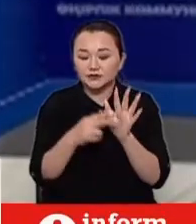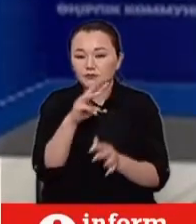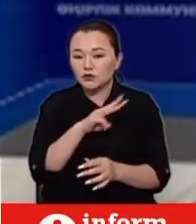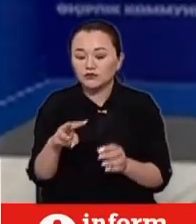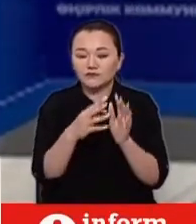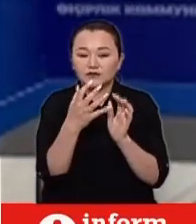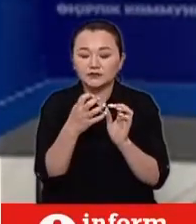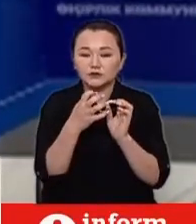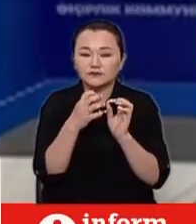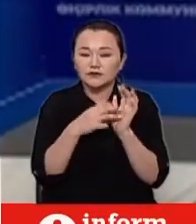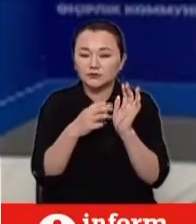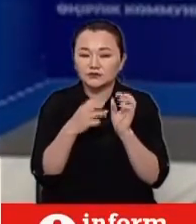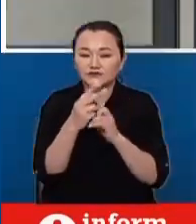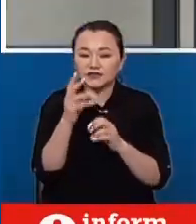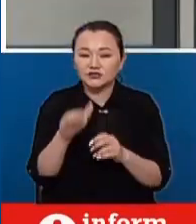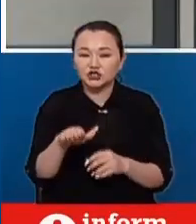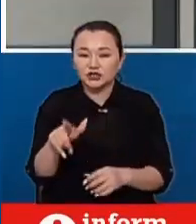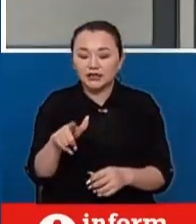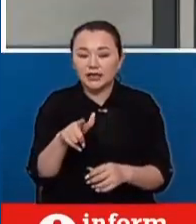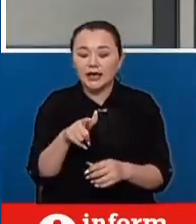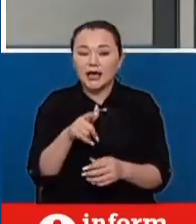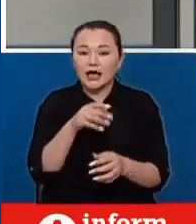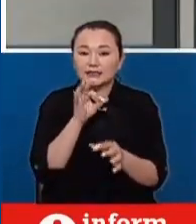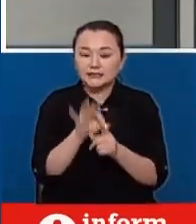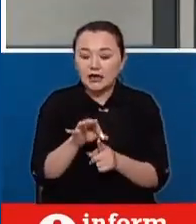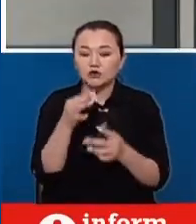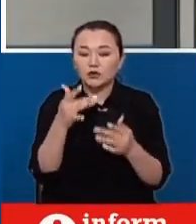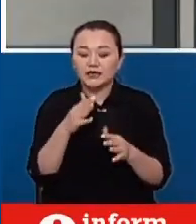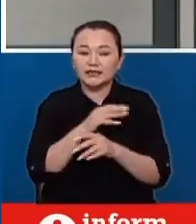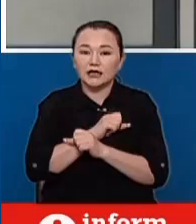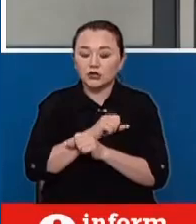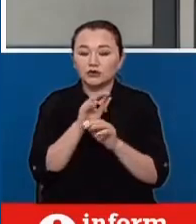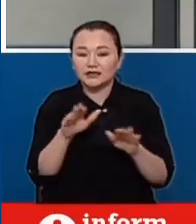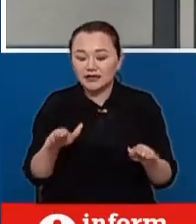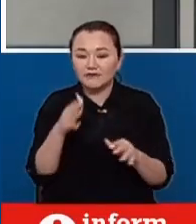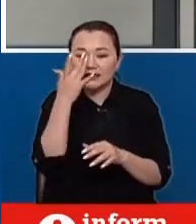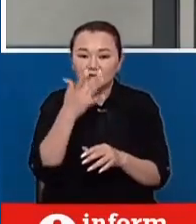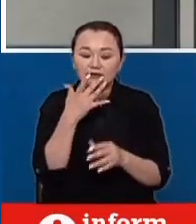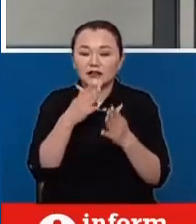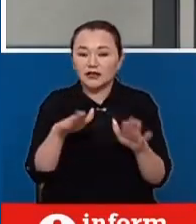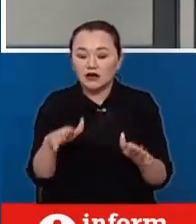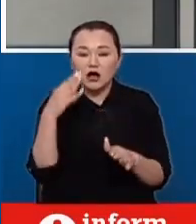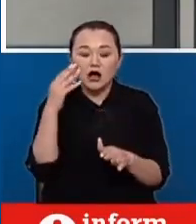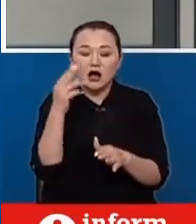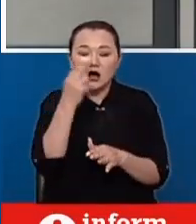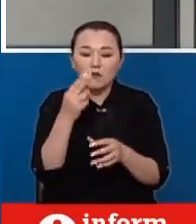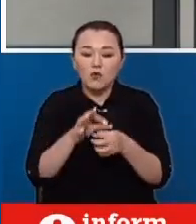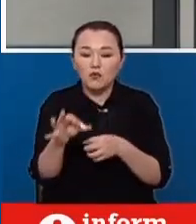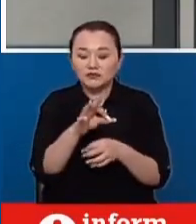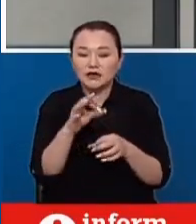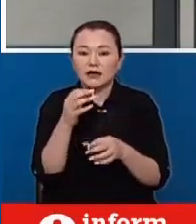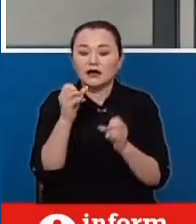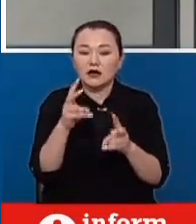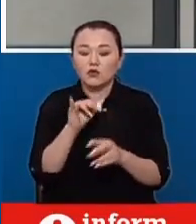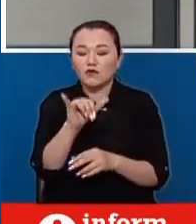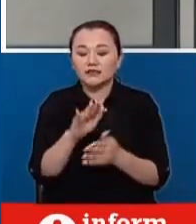миллионов 812 тысяч тенге. А сколько детей отдохнут в летних лагерях Акмолинской области? Айгерим, как у